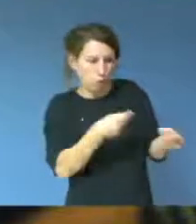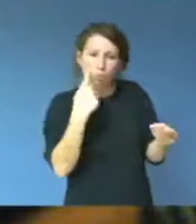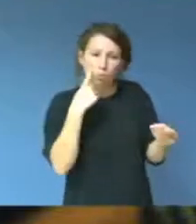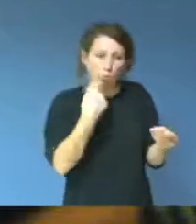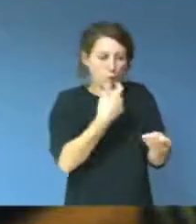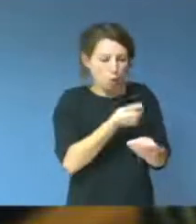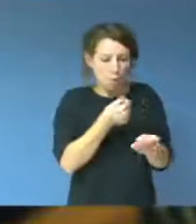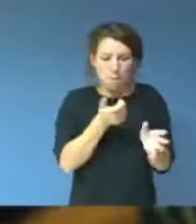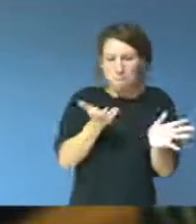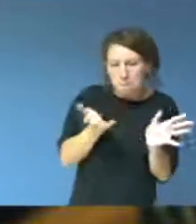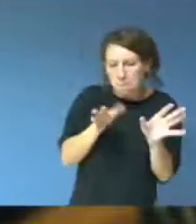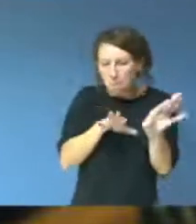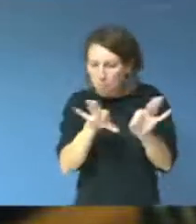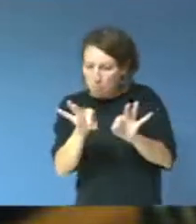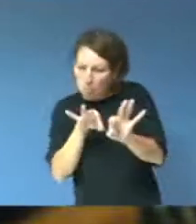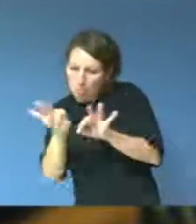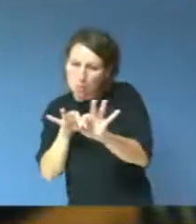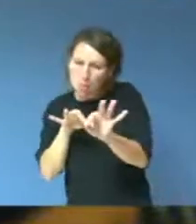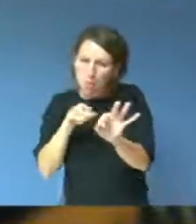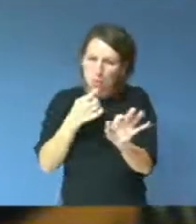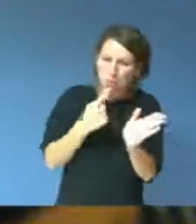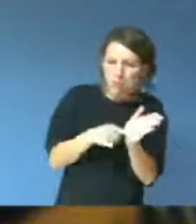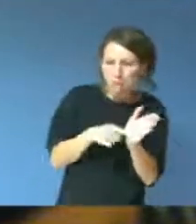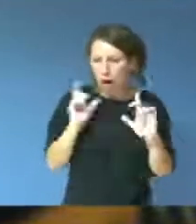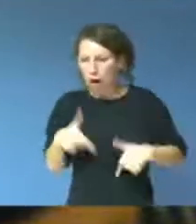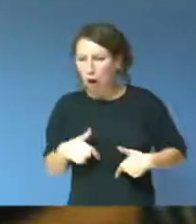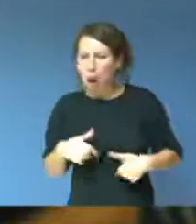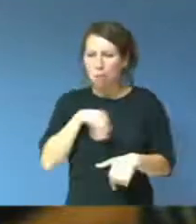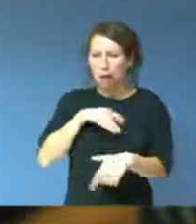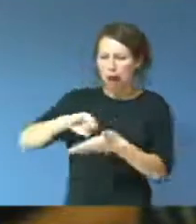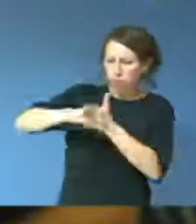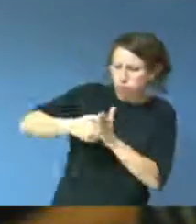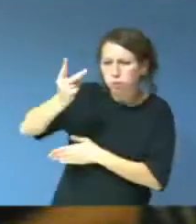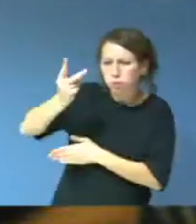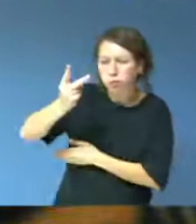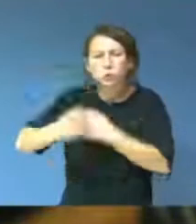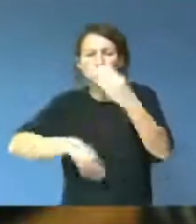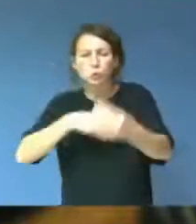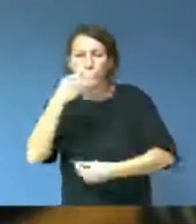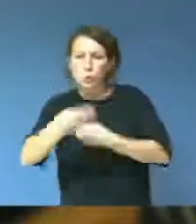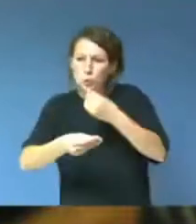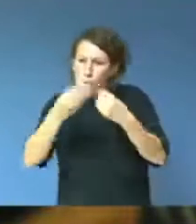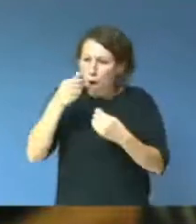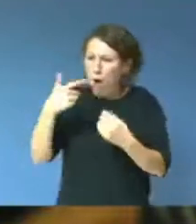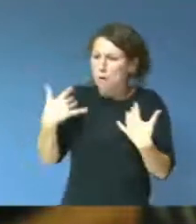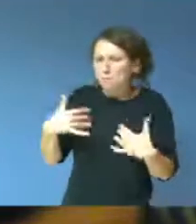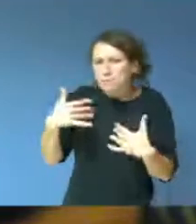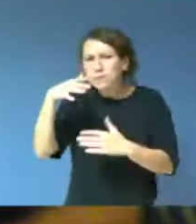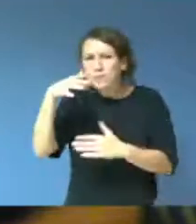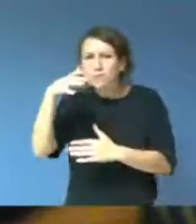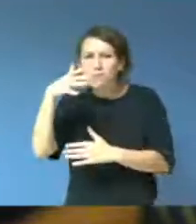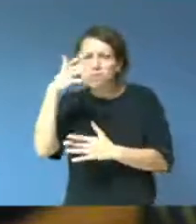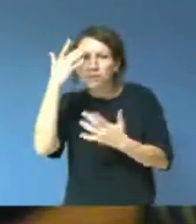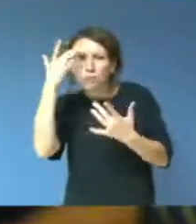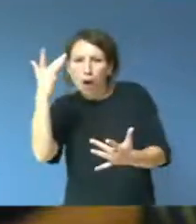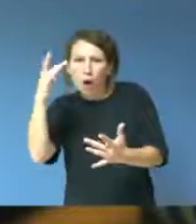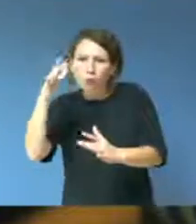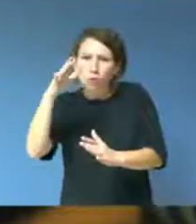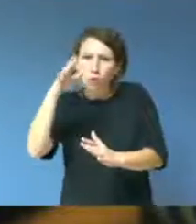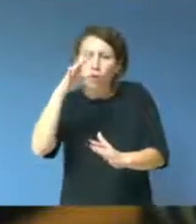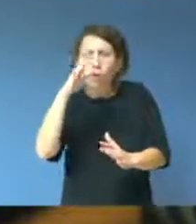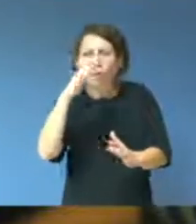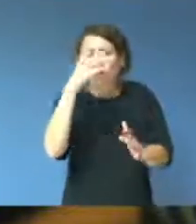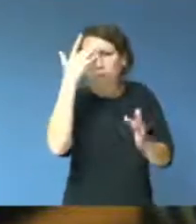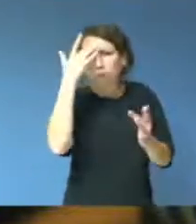cadre d'une école où une plus grande discipline peut-être est faite et où il y a peut-être moins d'expérience qu'on peut les trouver actuellement dans l'école publique.